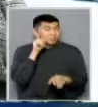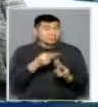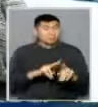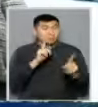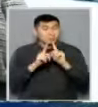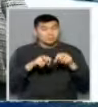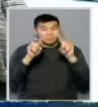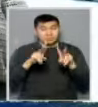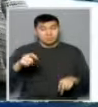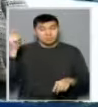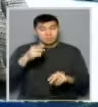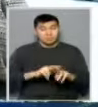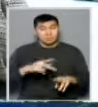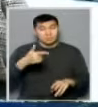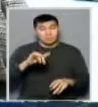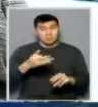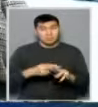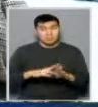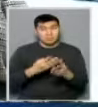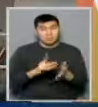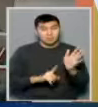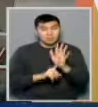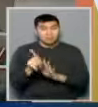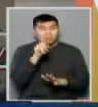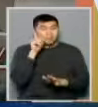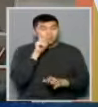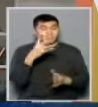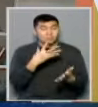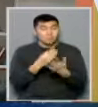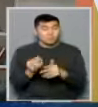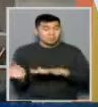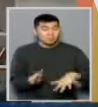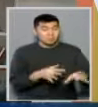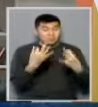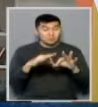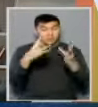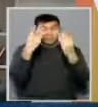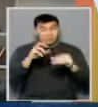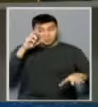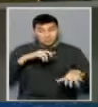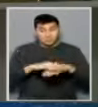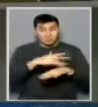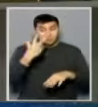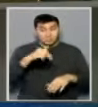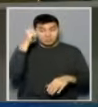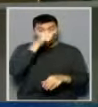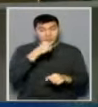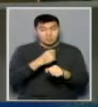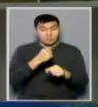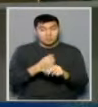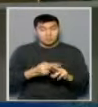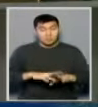Жиынға арнайы келген мейман Ғани Әбдіғаниұлы алдымен жастарды өткен тәуелсіздік мерекесімен құттықтап, еліміздің 30 жылда жастарға